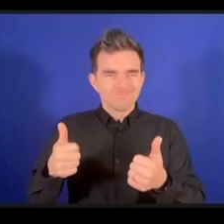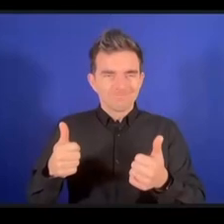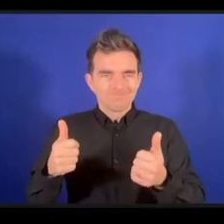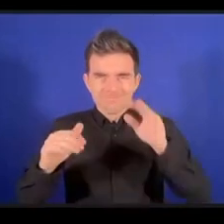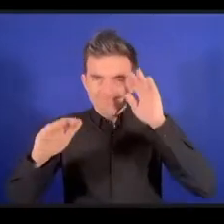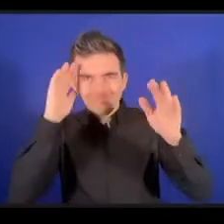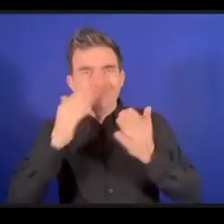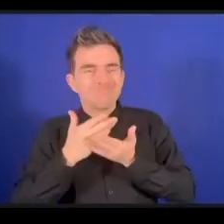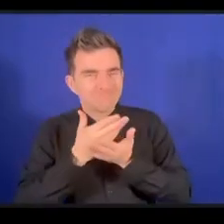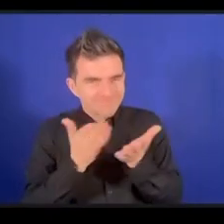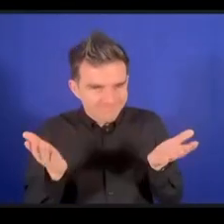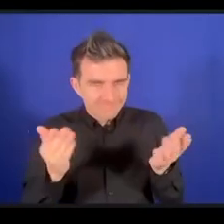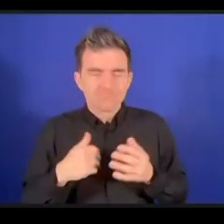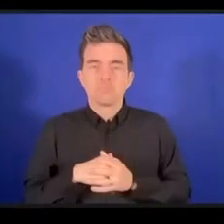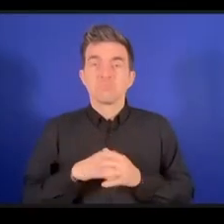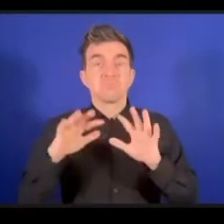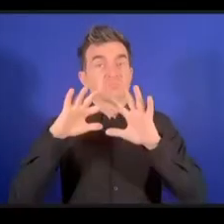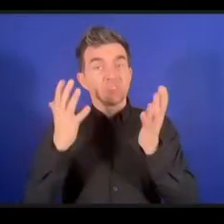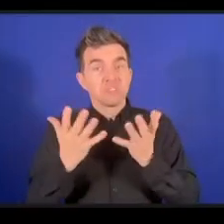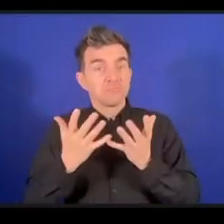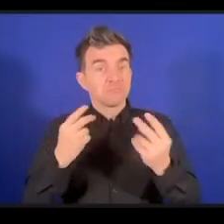线上参会的上午好，晚上好。